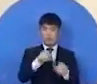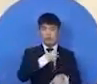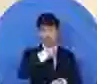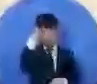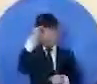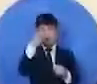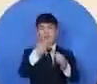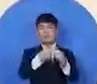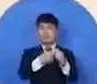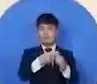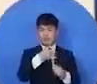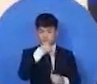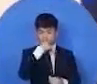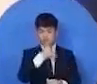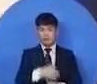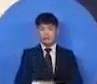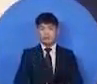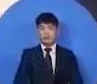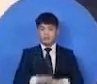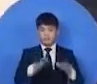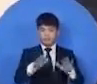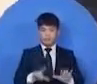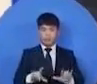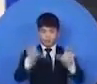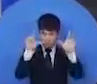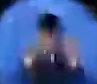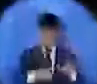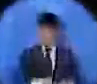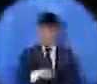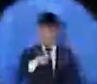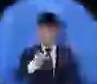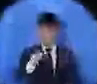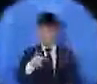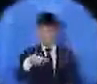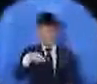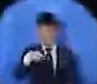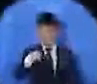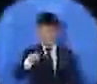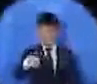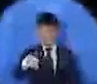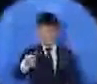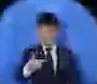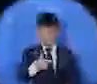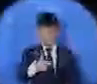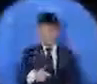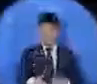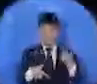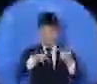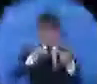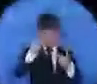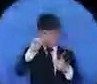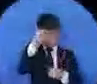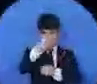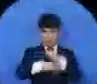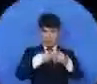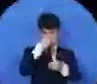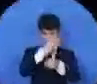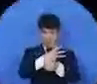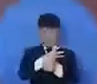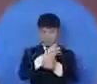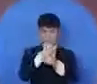민선 6기 3년이 마무리되는 시점에 천안시의 도시경쟁력 의 우수성을 또다시 인정받았다는 점에서 의미가 큰데요